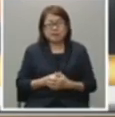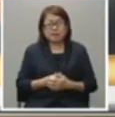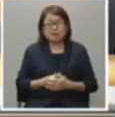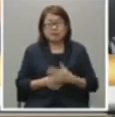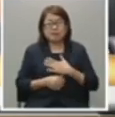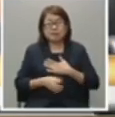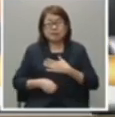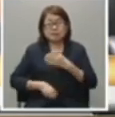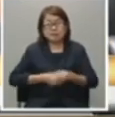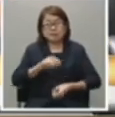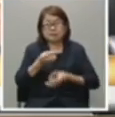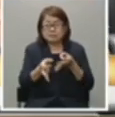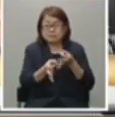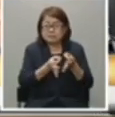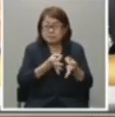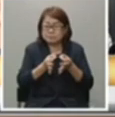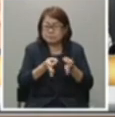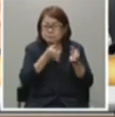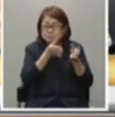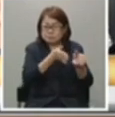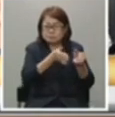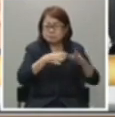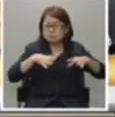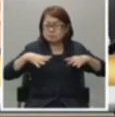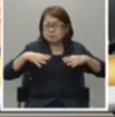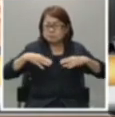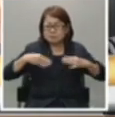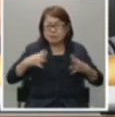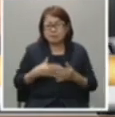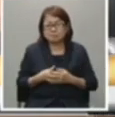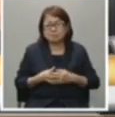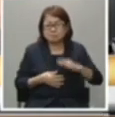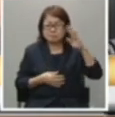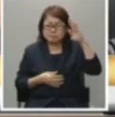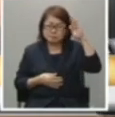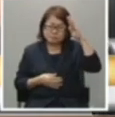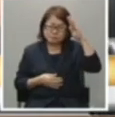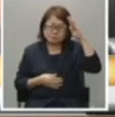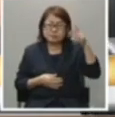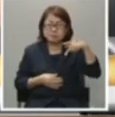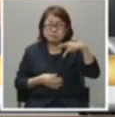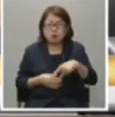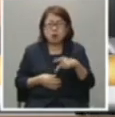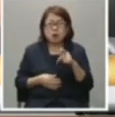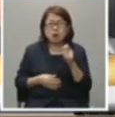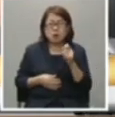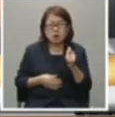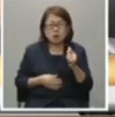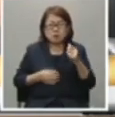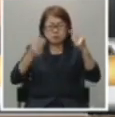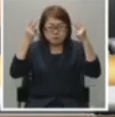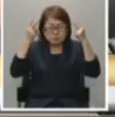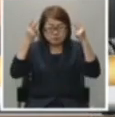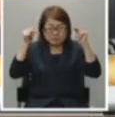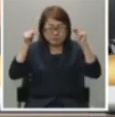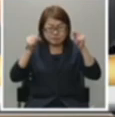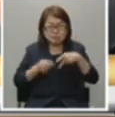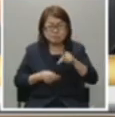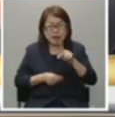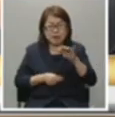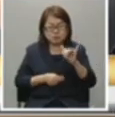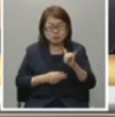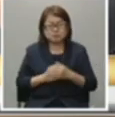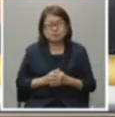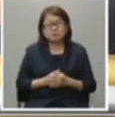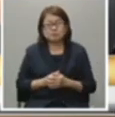อภิปรายไม่ไว้วางใจพลเอกประยุทธ์จันทร์โอชานายกรัฐมนตรีและหัวหน้าทีม